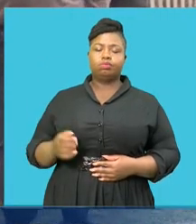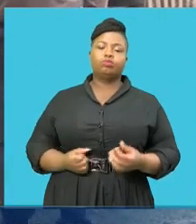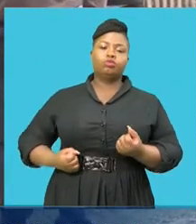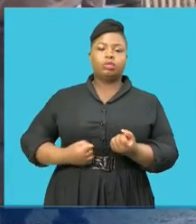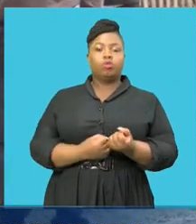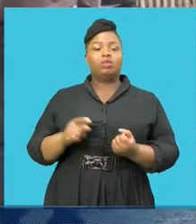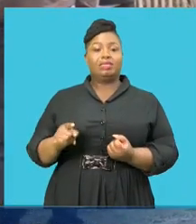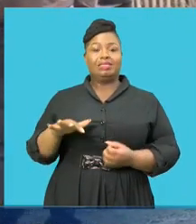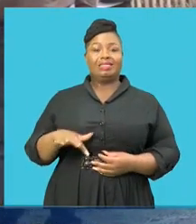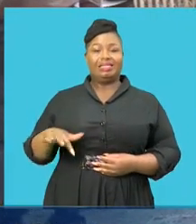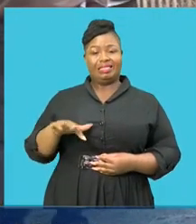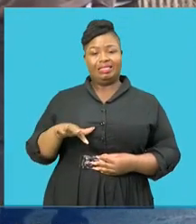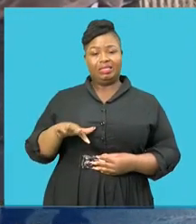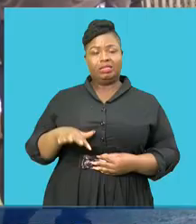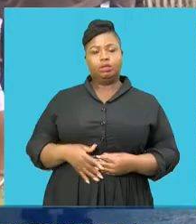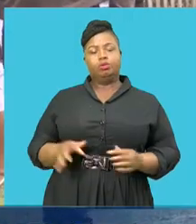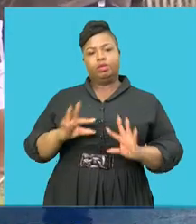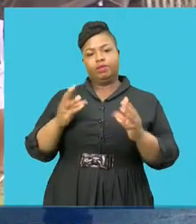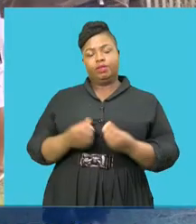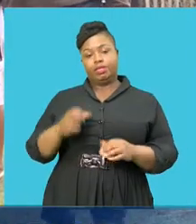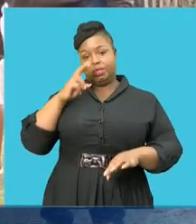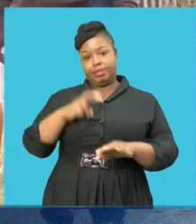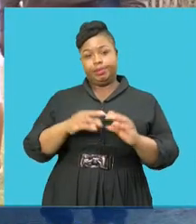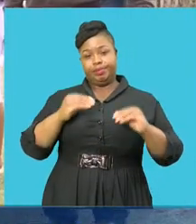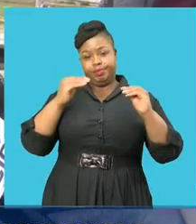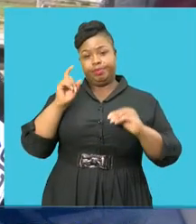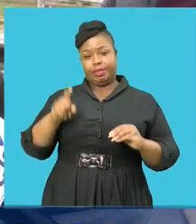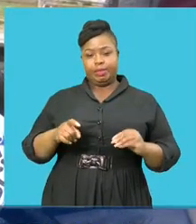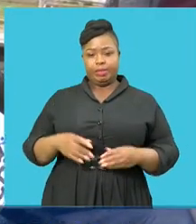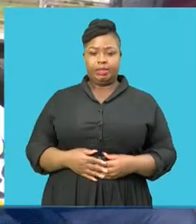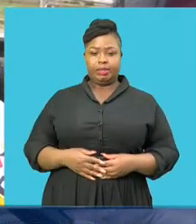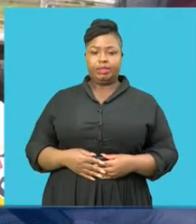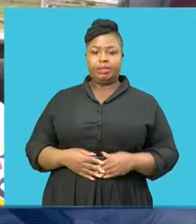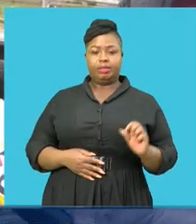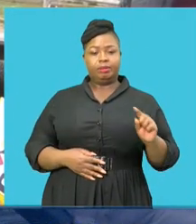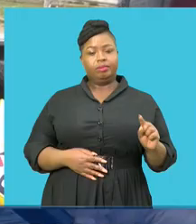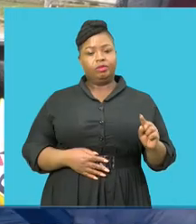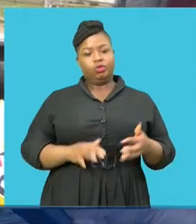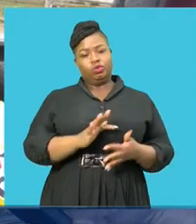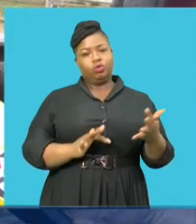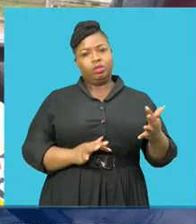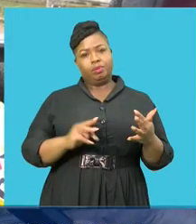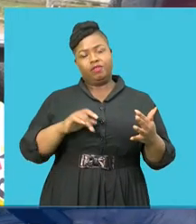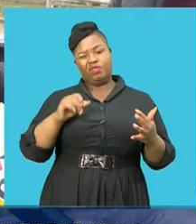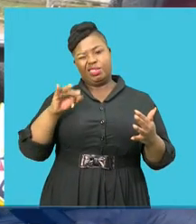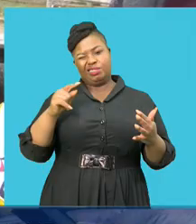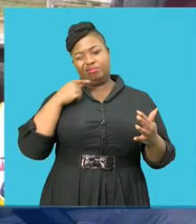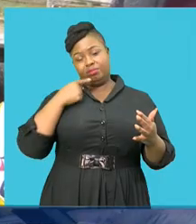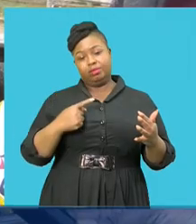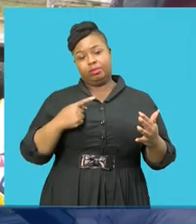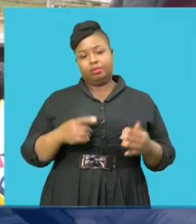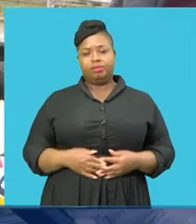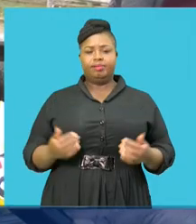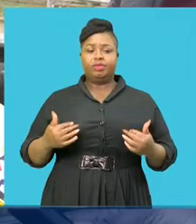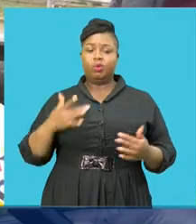sikhungo ngakho konke sikudingayo ukuba sezingeni elifanele. Struggles, the story that Ntate Mafukate says, it